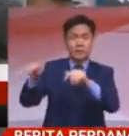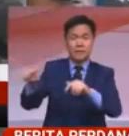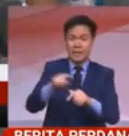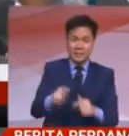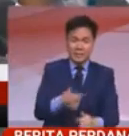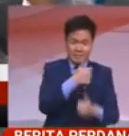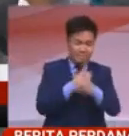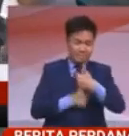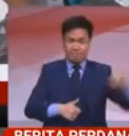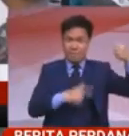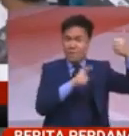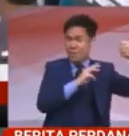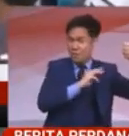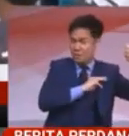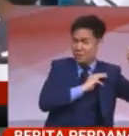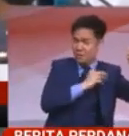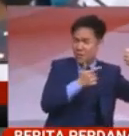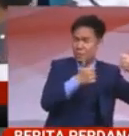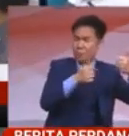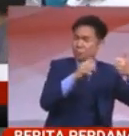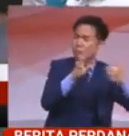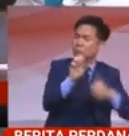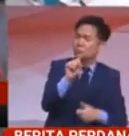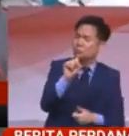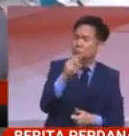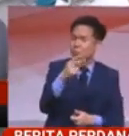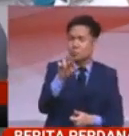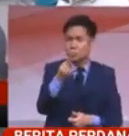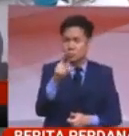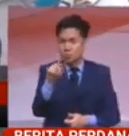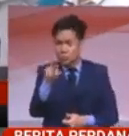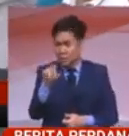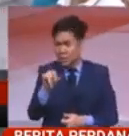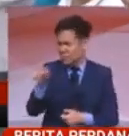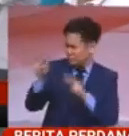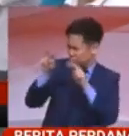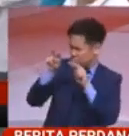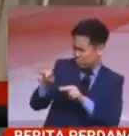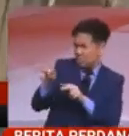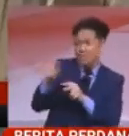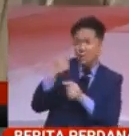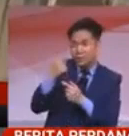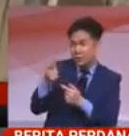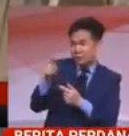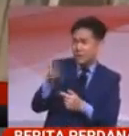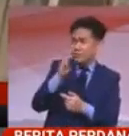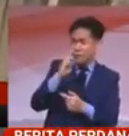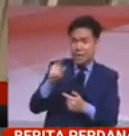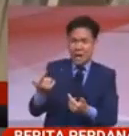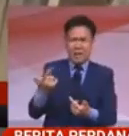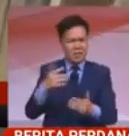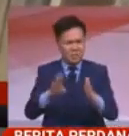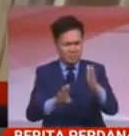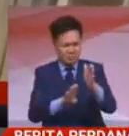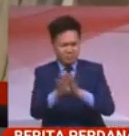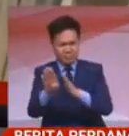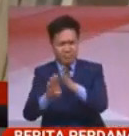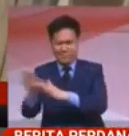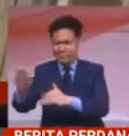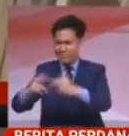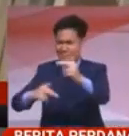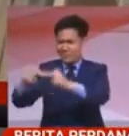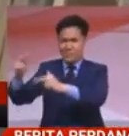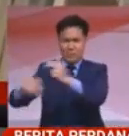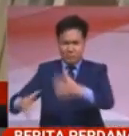dan Bioteknologi, Datuk Seri Muhammad Syarkar Syamsuddin yang meninjau kawasan itu berkata, terdapat pemaju yang melandaikan ban